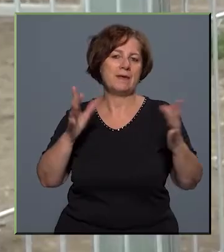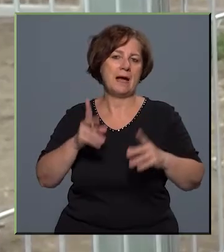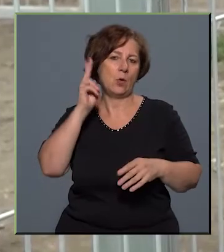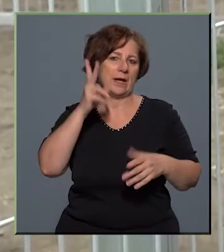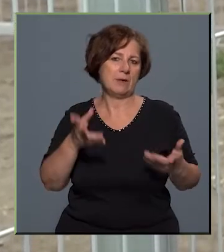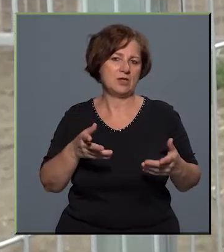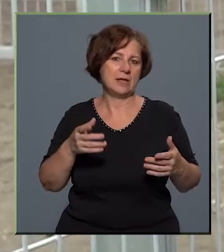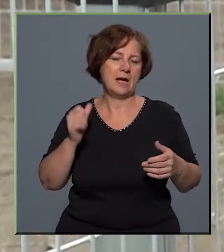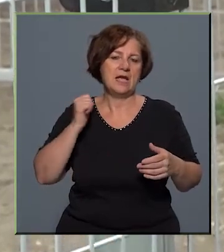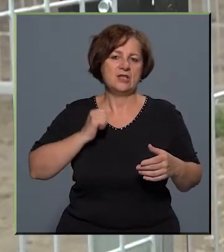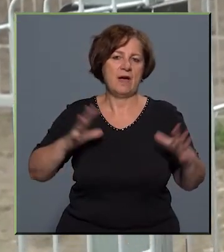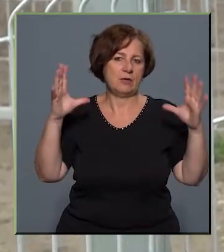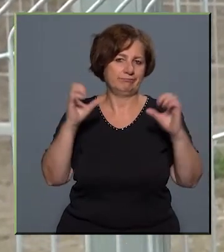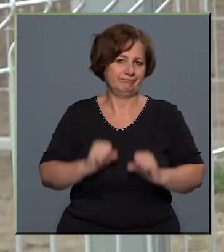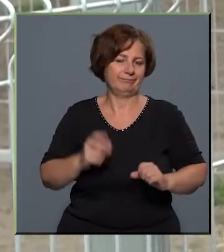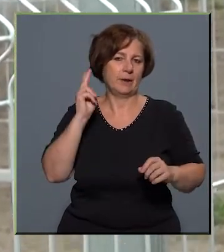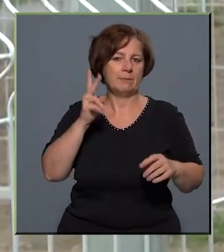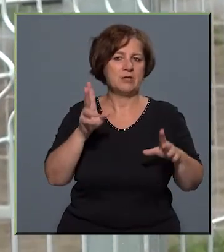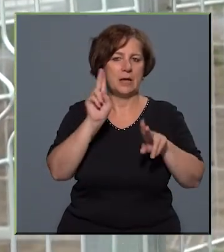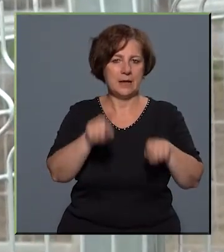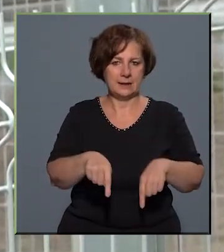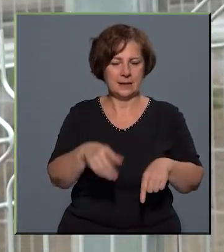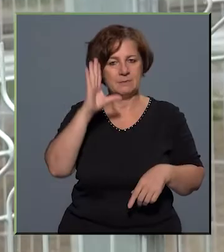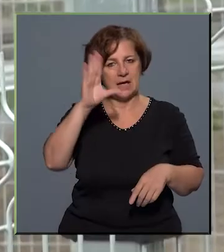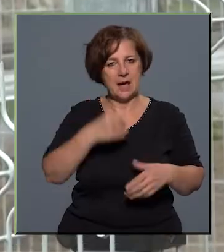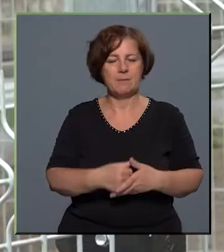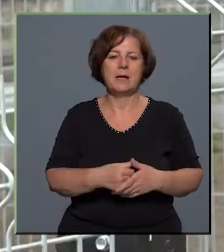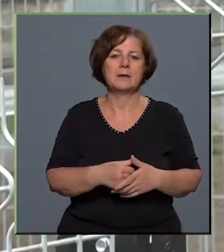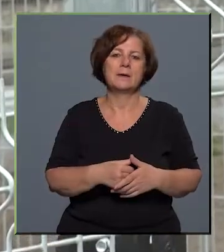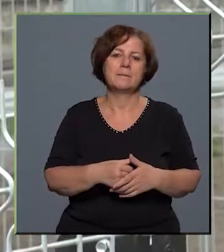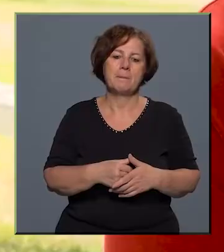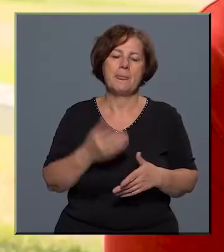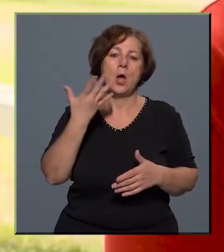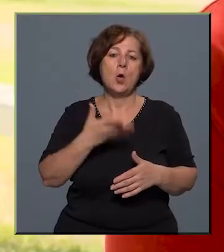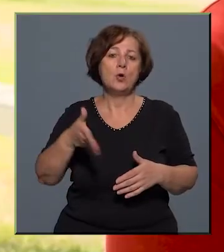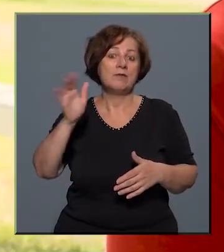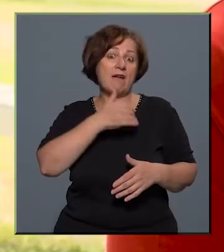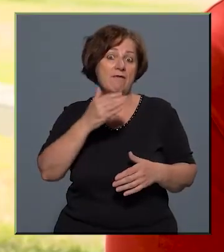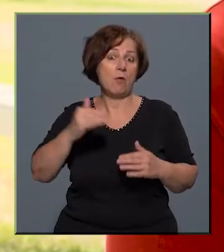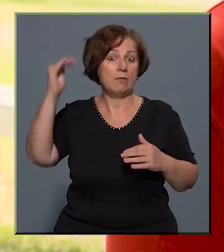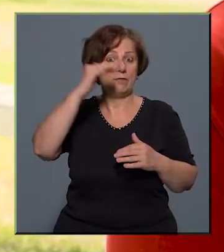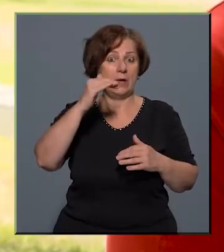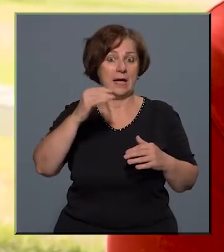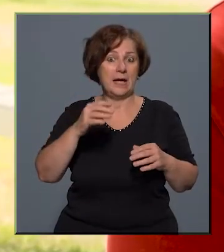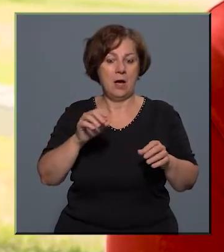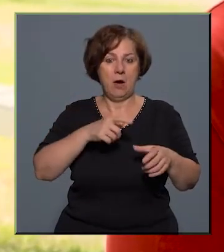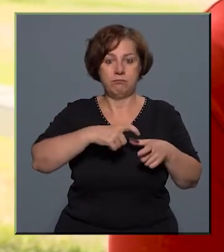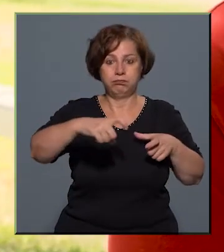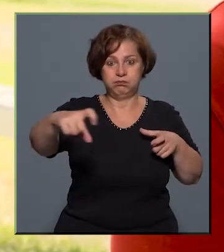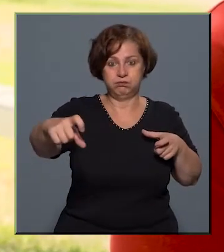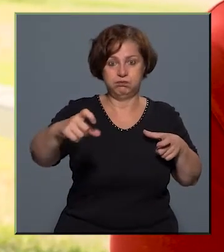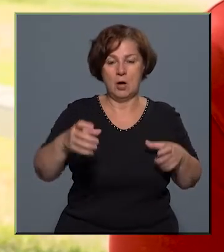nagyobb ellenálló képességgel és fájdalomtűrő képességgel rendelkezik, mint egy ember. Akár 50 fok fölé is hevülhet maga a